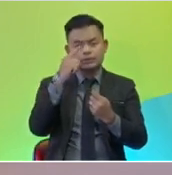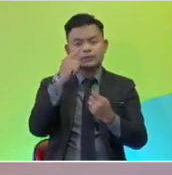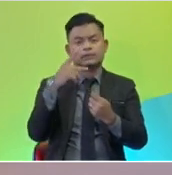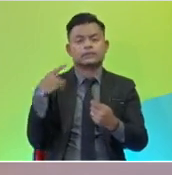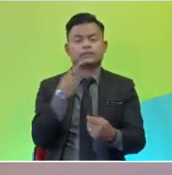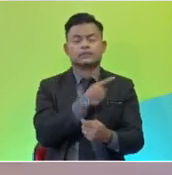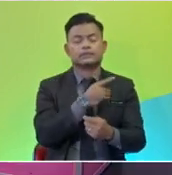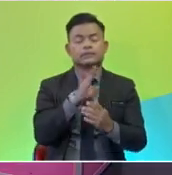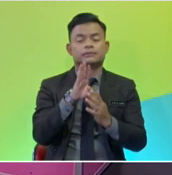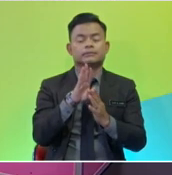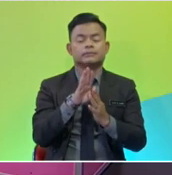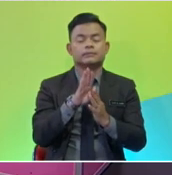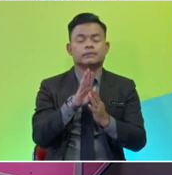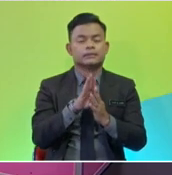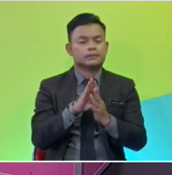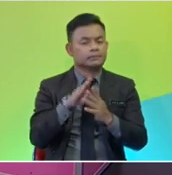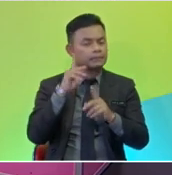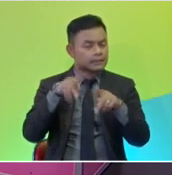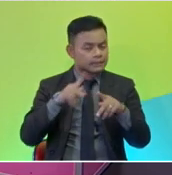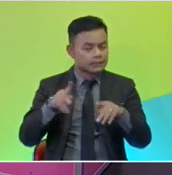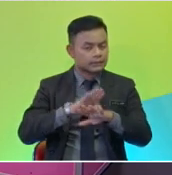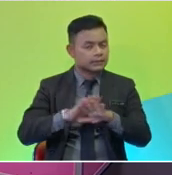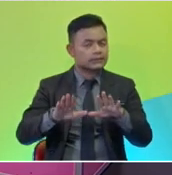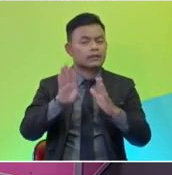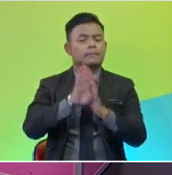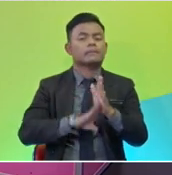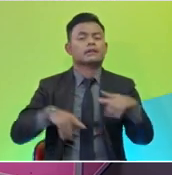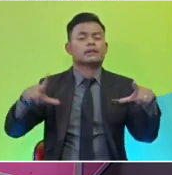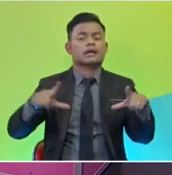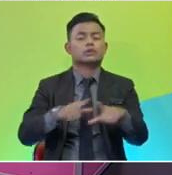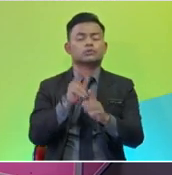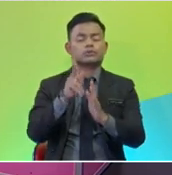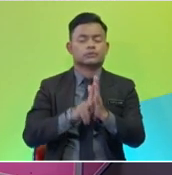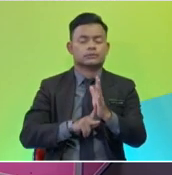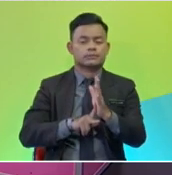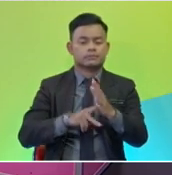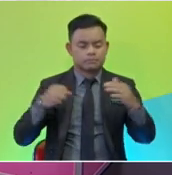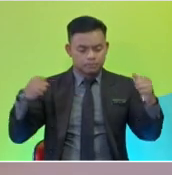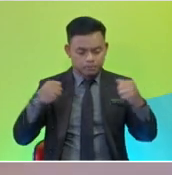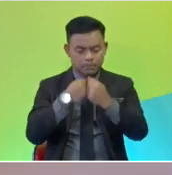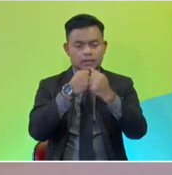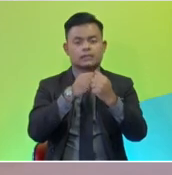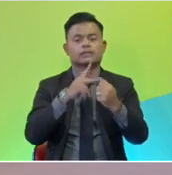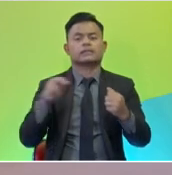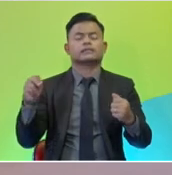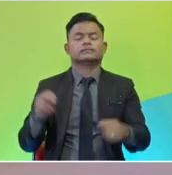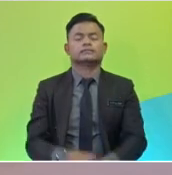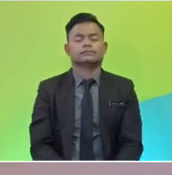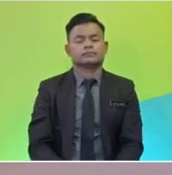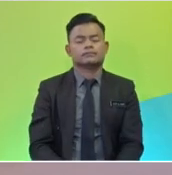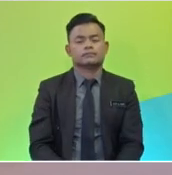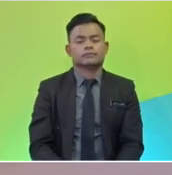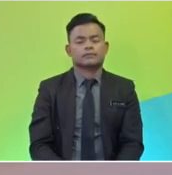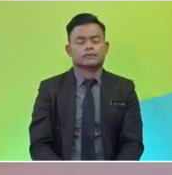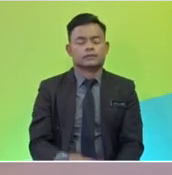er kemalangan macam tu okey Baiklah akmad oke untuk Sebelum kita mulakan